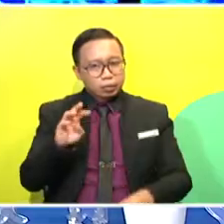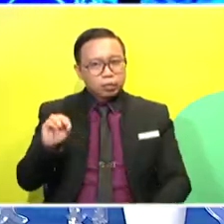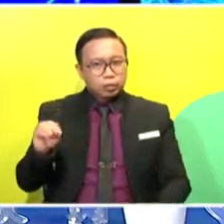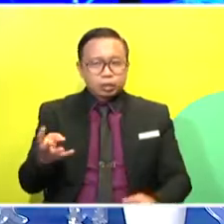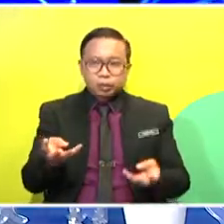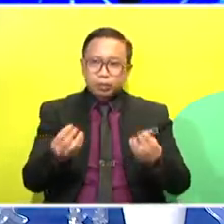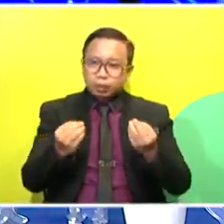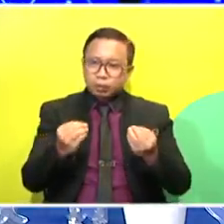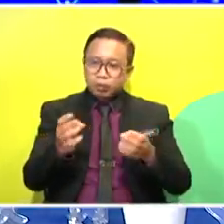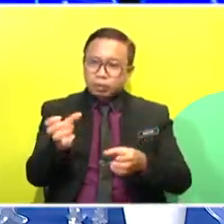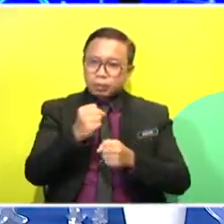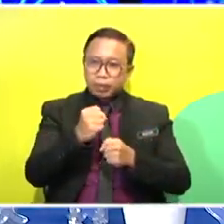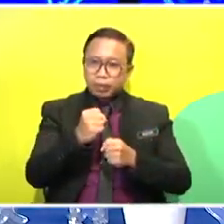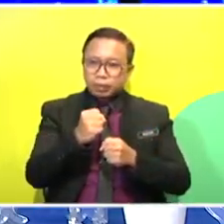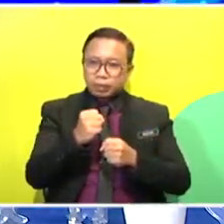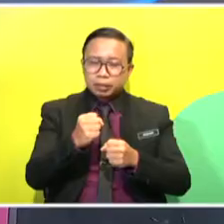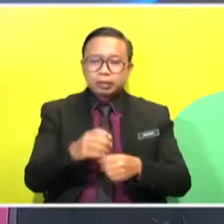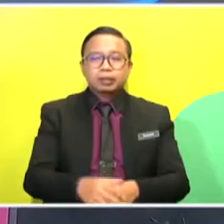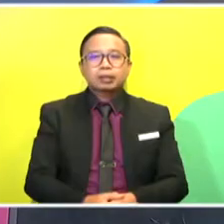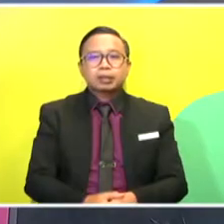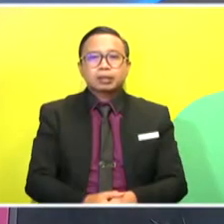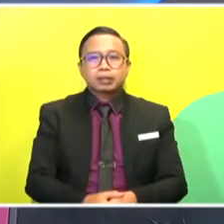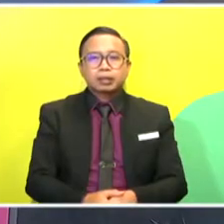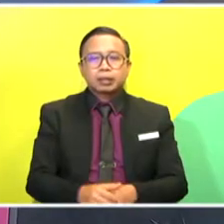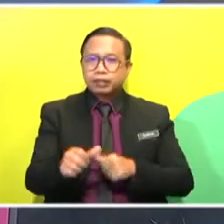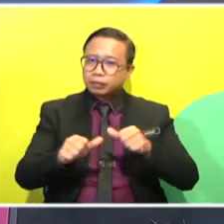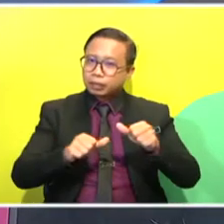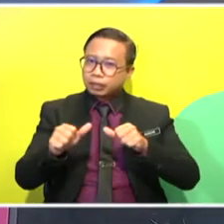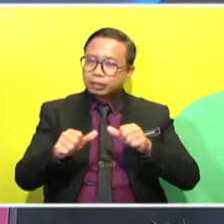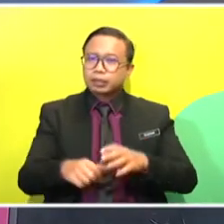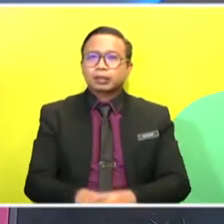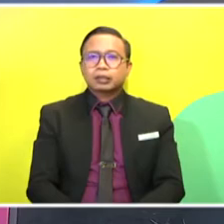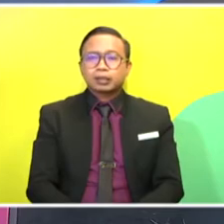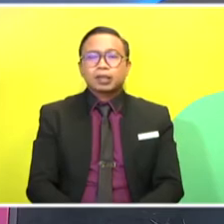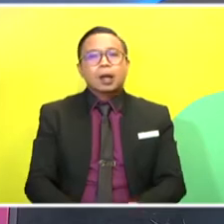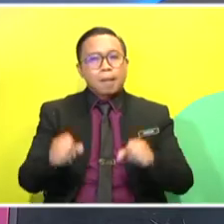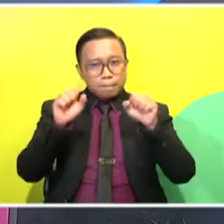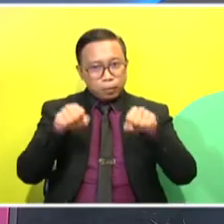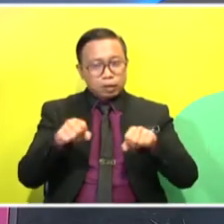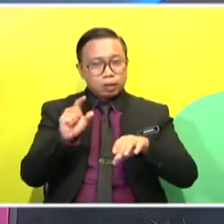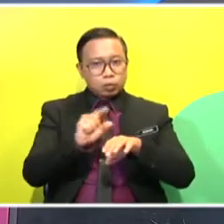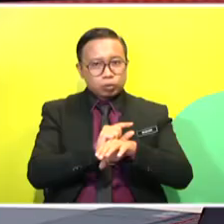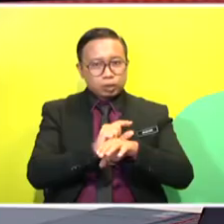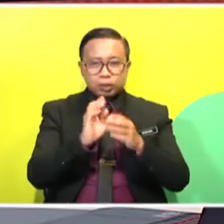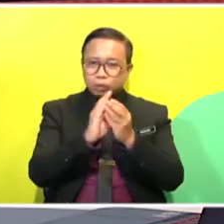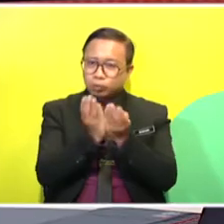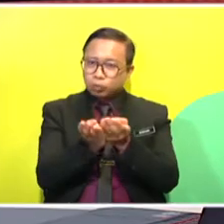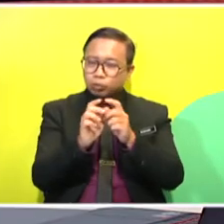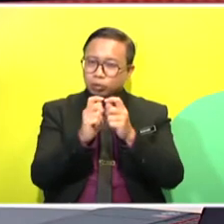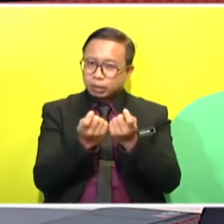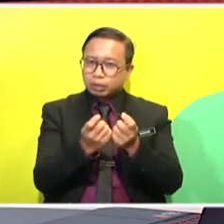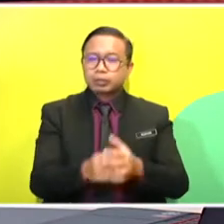bahan pengukuhan, cikgu? Baik. Selain daripada kita menggunakan buku latihan, buku teks yang